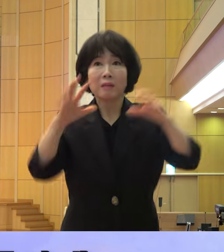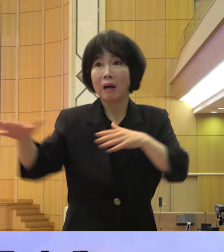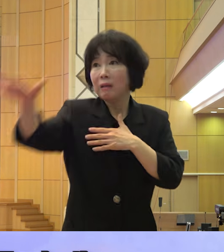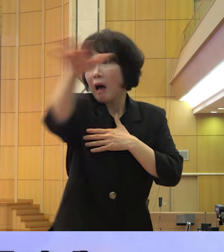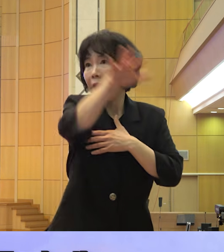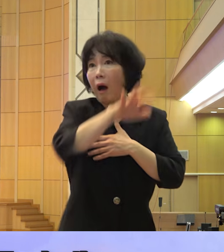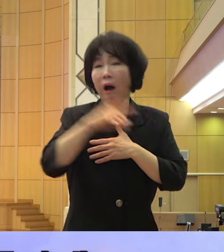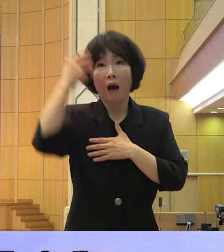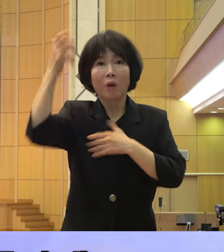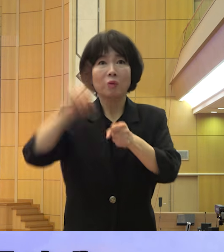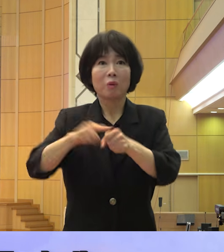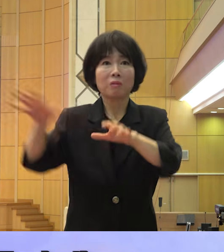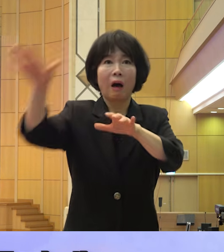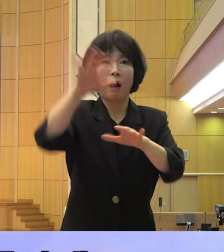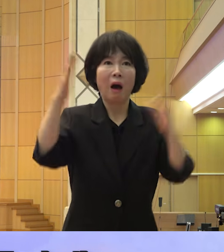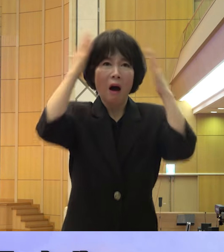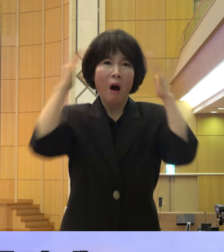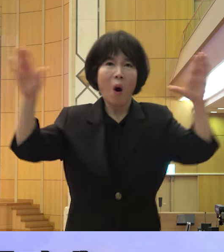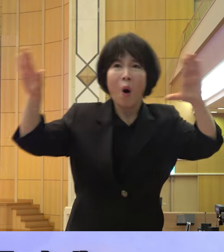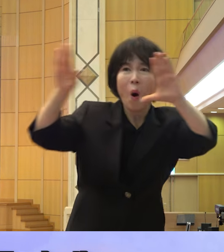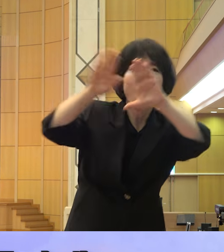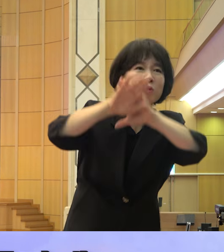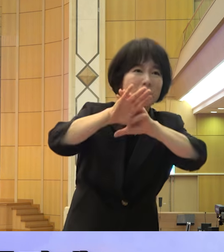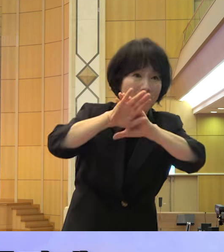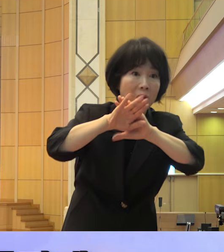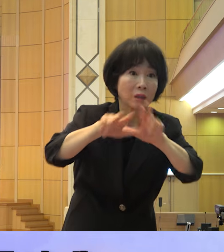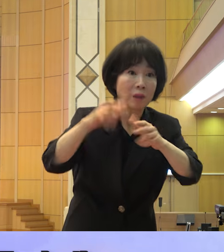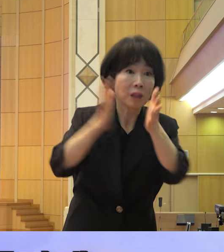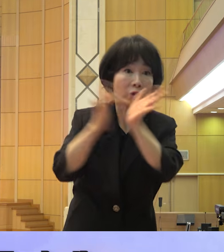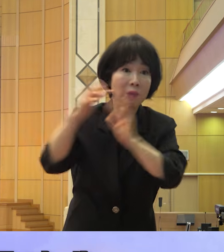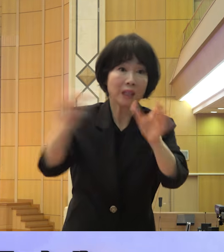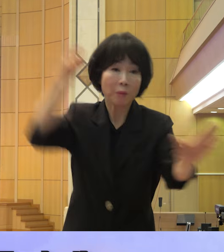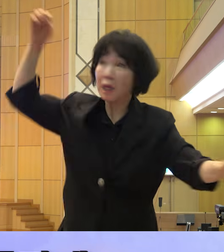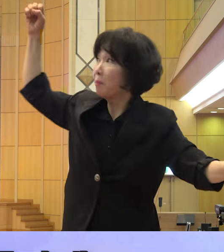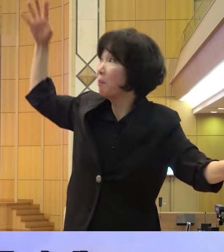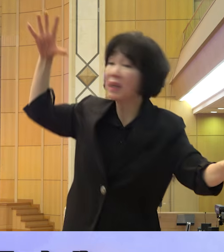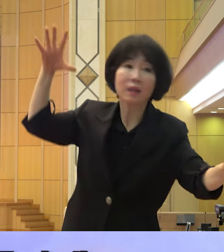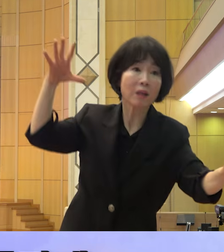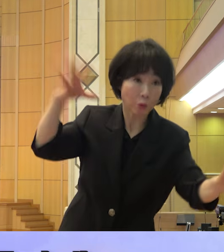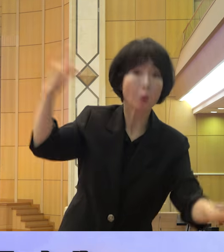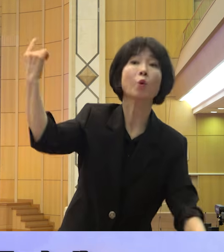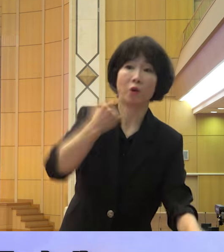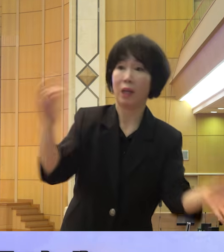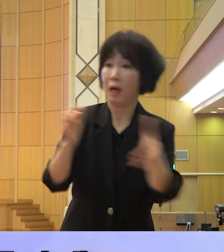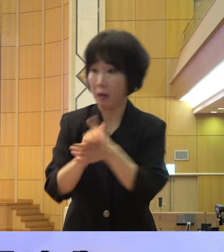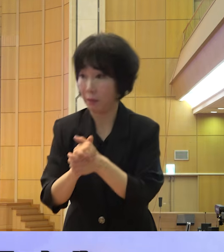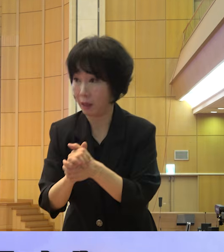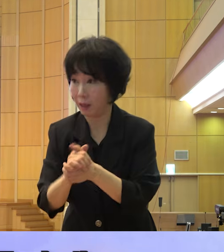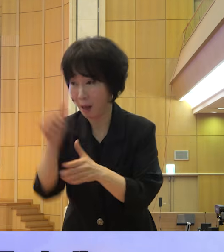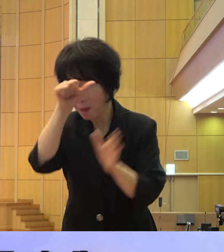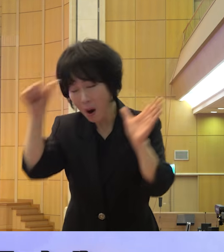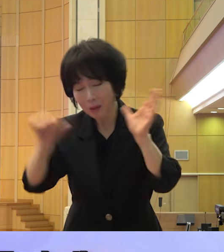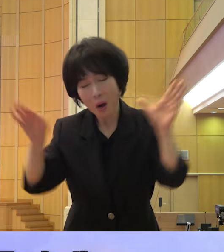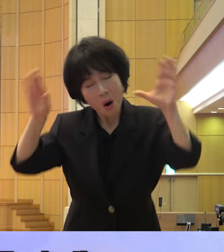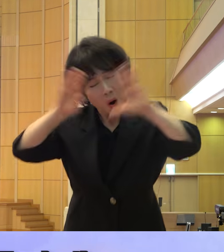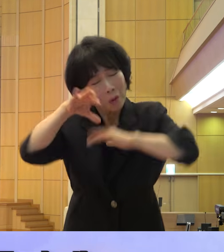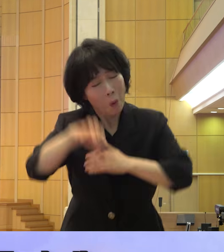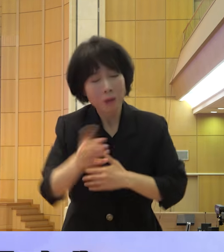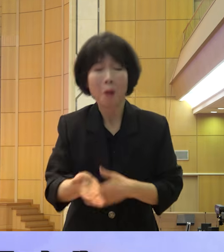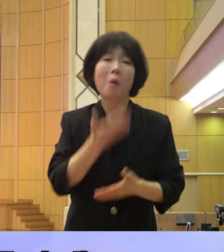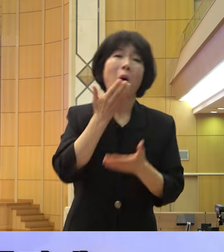말했고, 예수님이 이 어두운 세상에 빛으로 오신 분이 예수님이세요. 그래서 일평생을 어두운 데서 먹으며